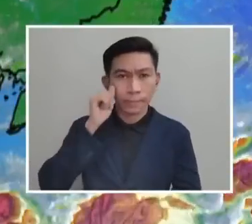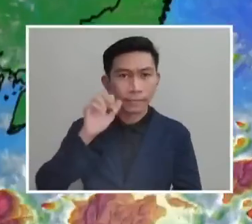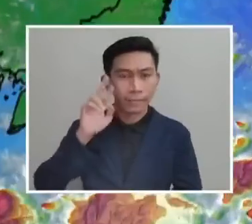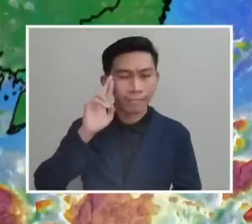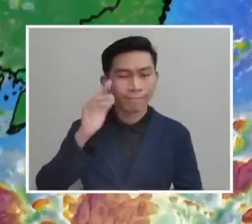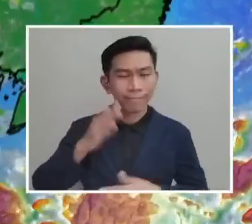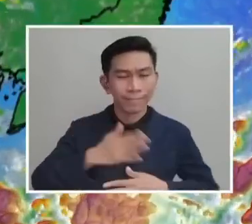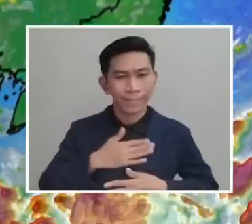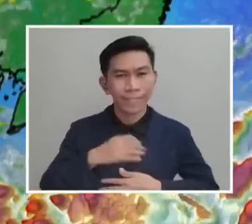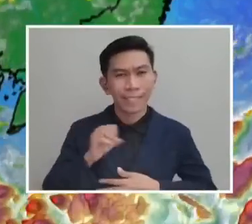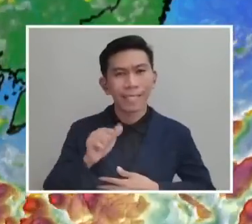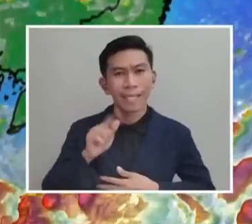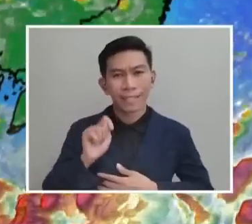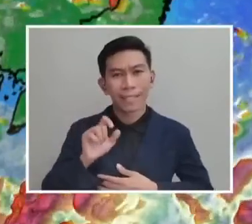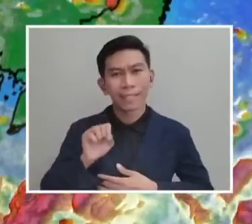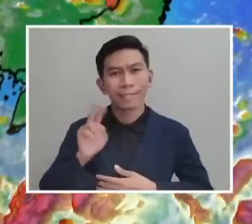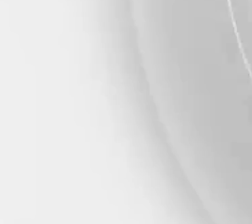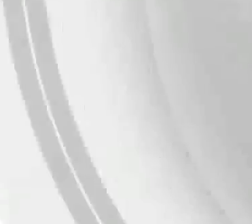weekend at ingat kapamilya.